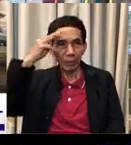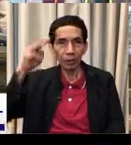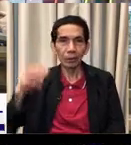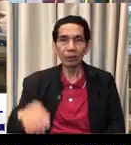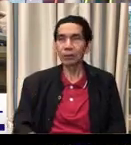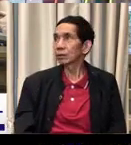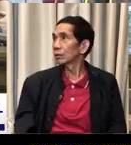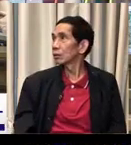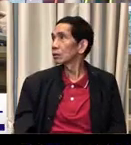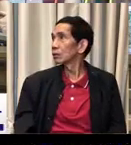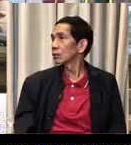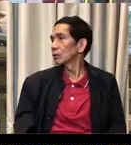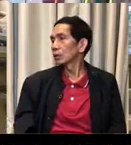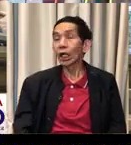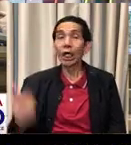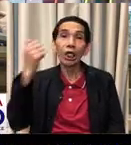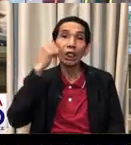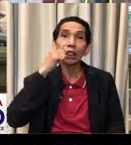Nakiusap po ako.